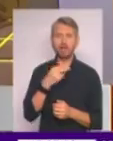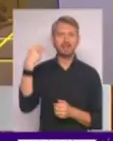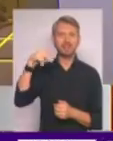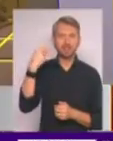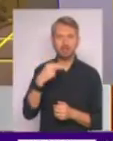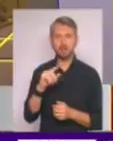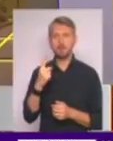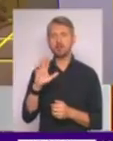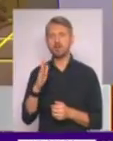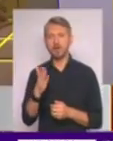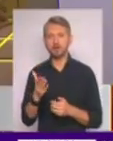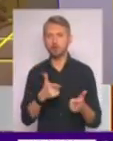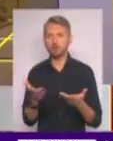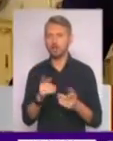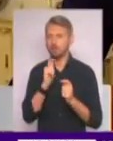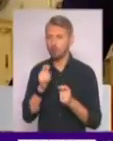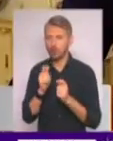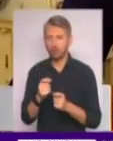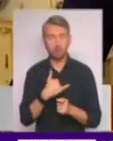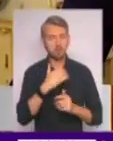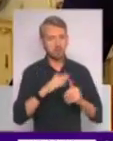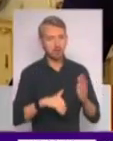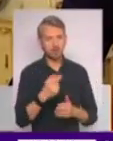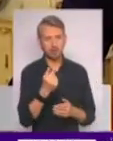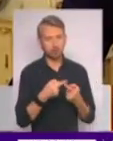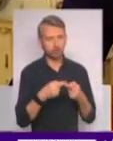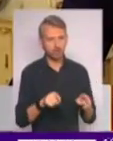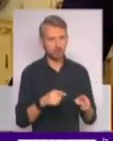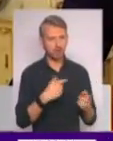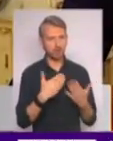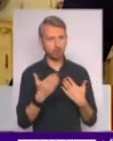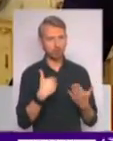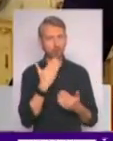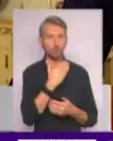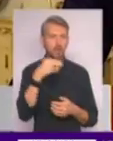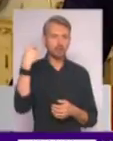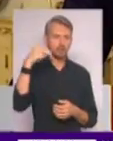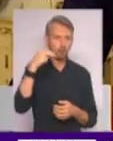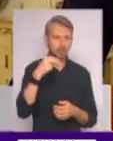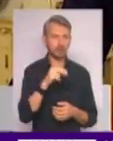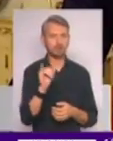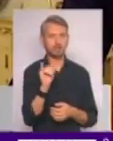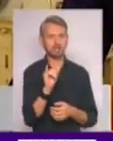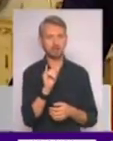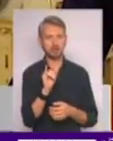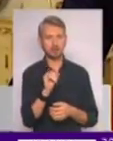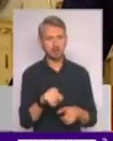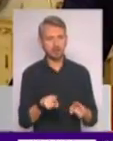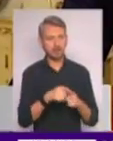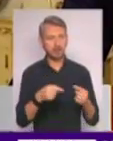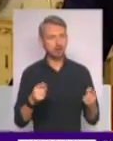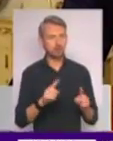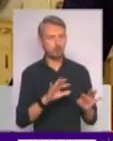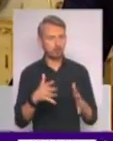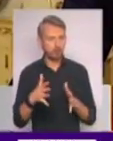депутатського фонду якісь подарунки? Ні, у мене практика є трошки інша відносно останні дзвінки і такі речі, які